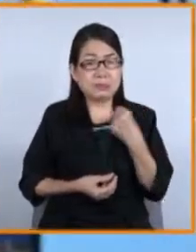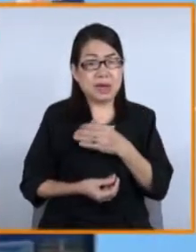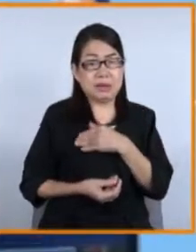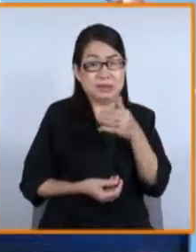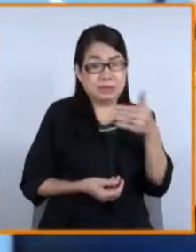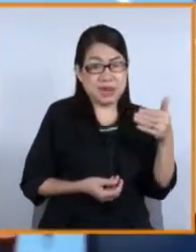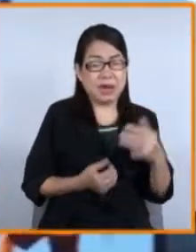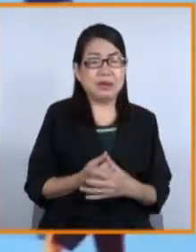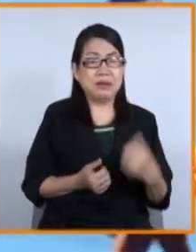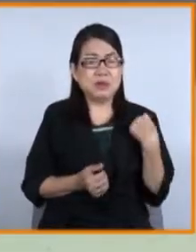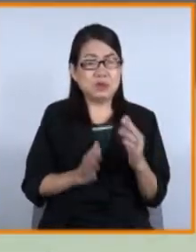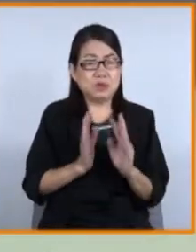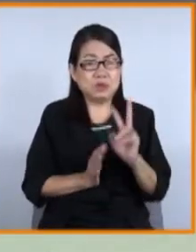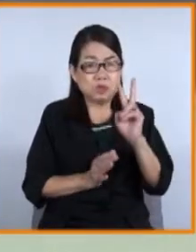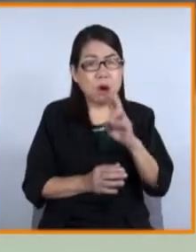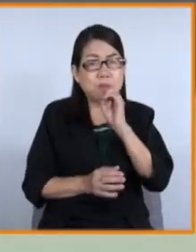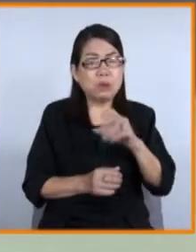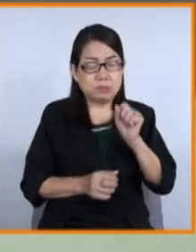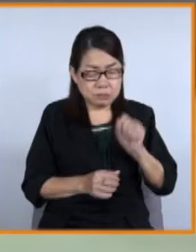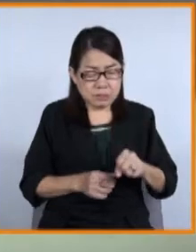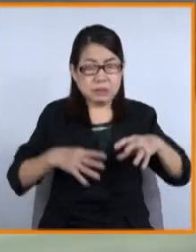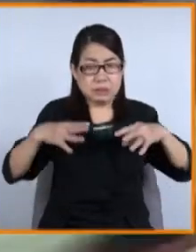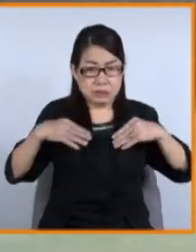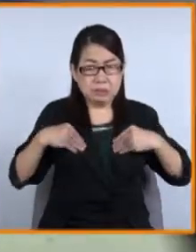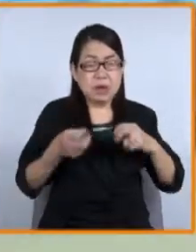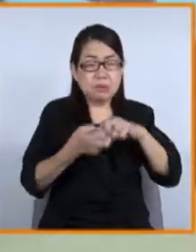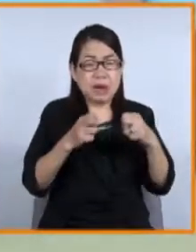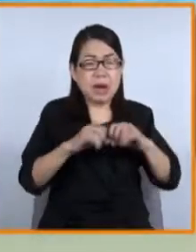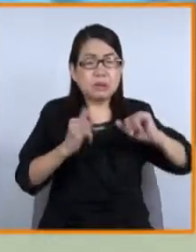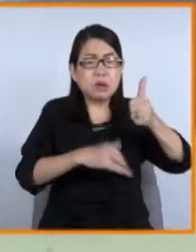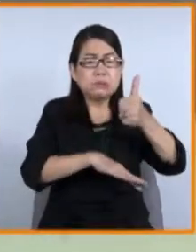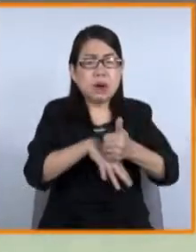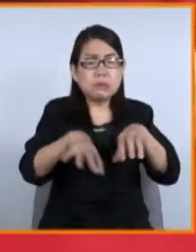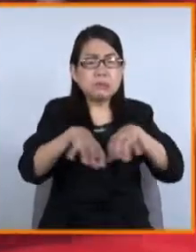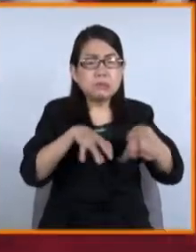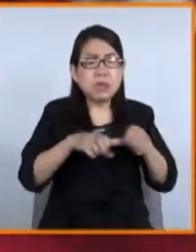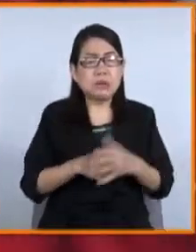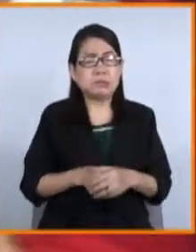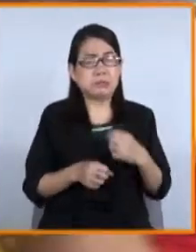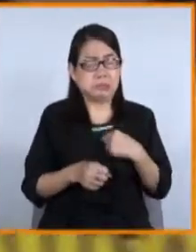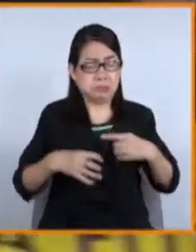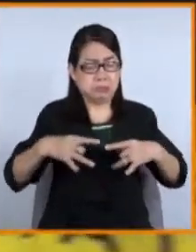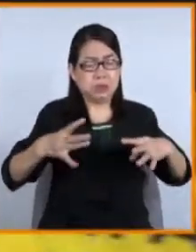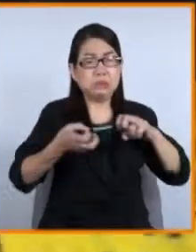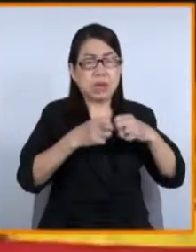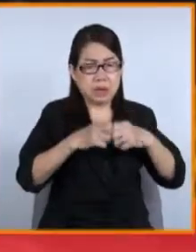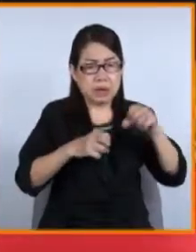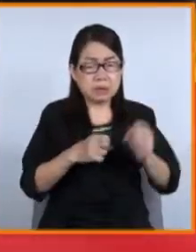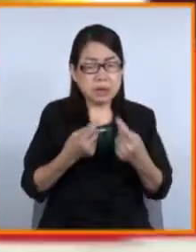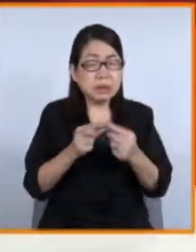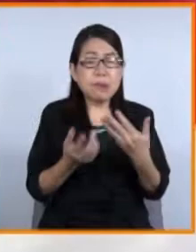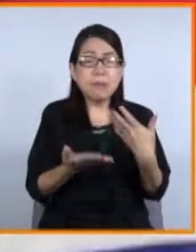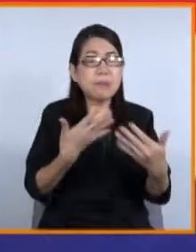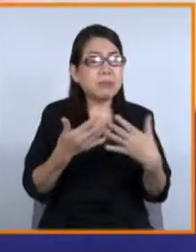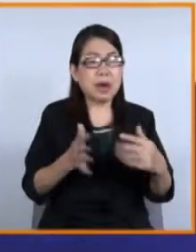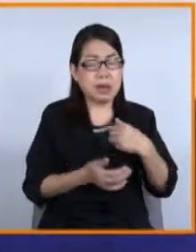เกรียงอนันต์รับวิโอภาพยอมรับว่าปัญหาตารางจัดการแข่งขันของเจ้าภาพนั้นมีปัญหากับตนเองพอสมควรแต่ก็ไม่ทำให้ความตั้งใจจะม